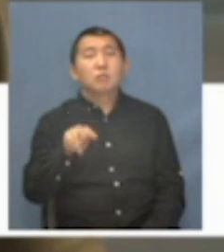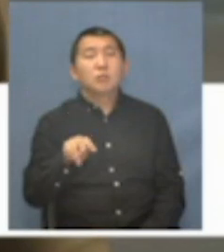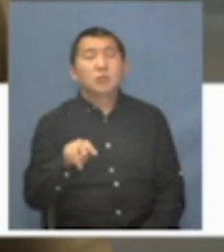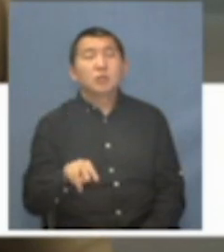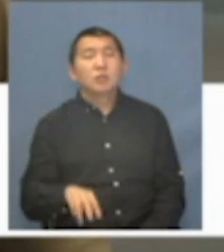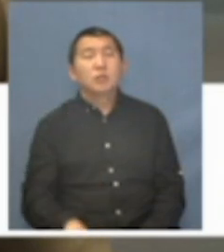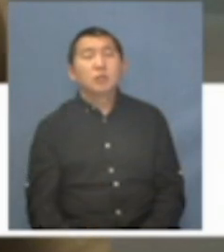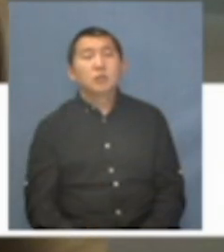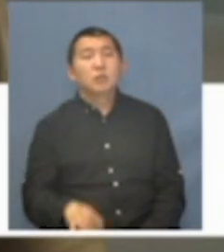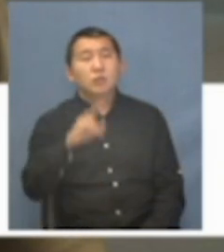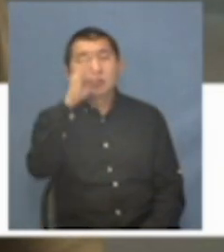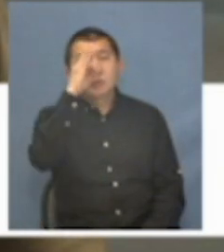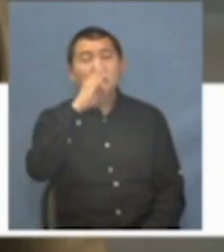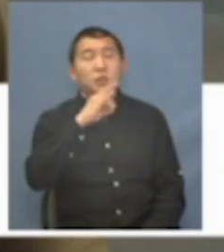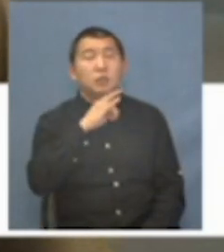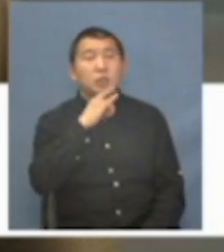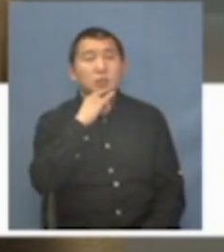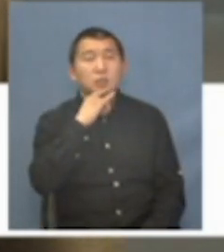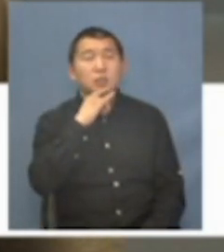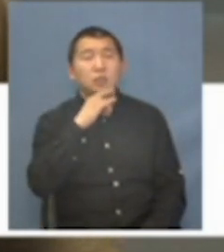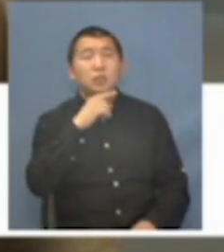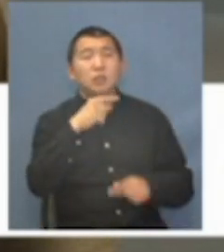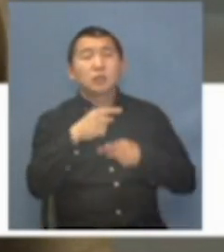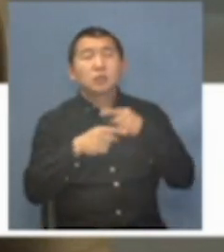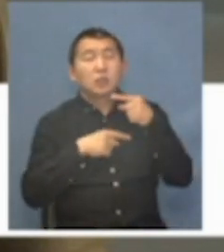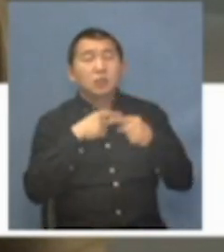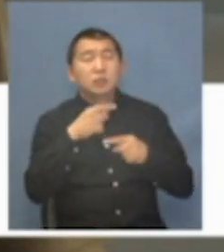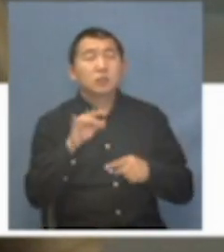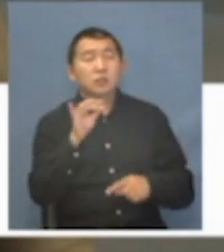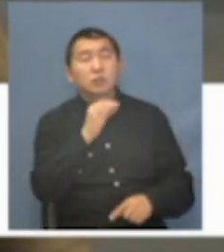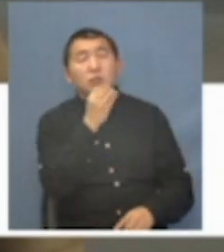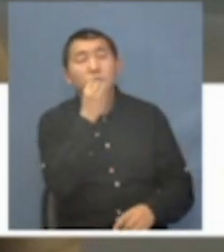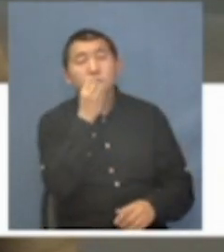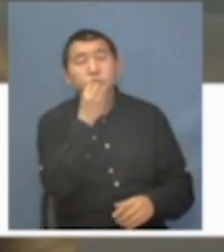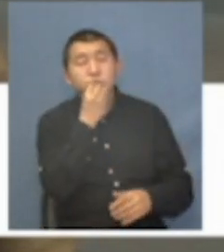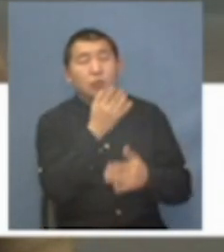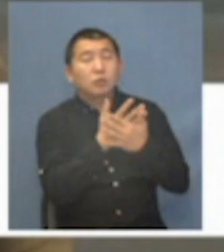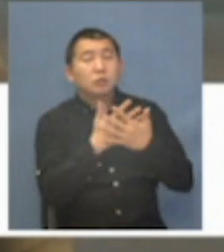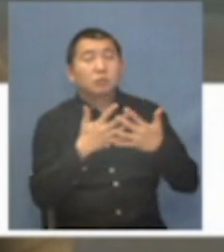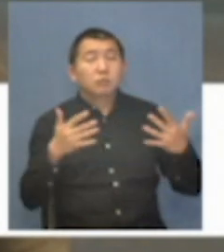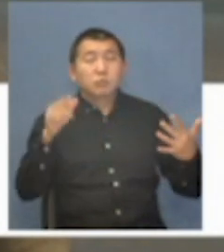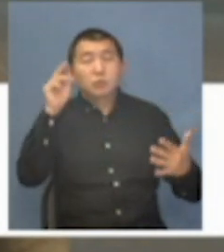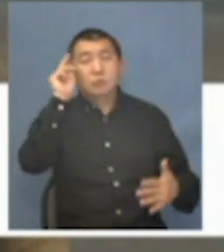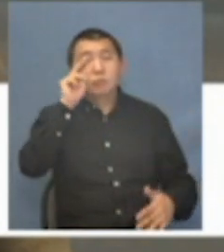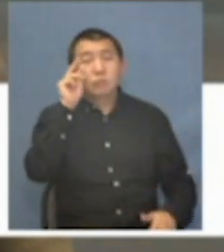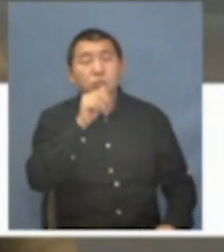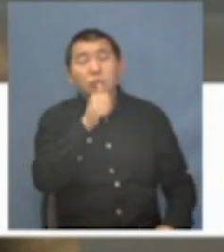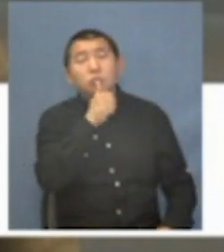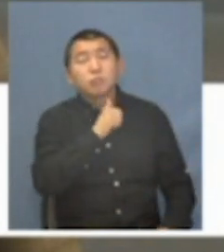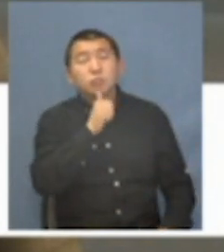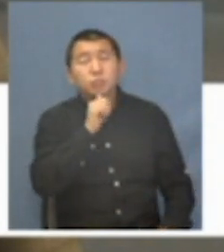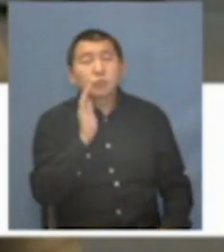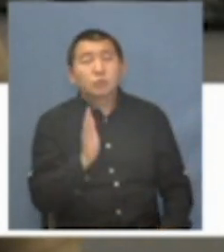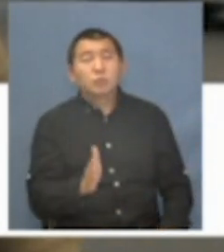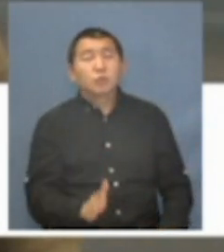олар қазақтың салт-дәстүрлерін, қазақтың тағамдарын соның барлығын үйреніп, дәм татып,